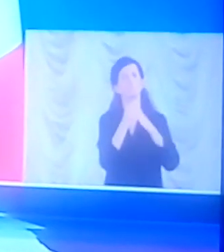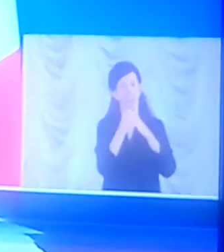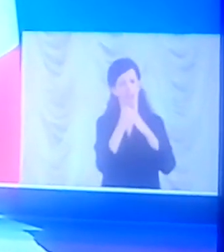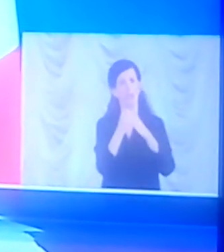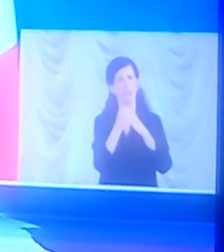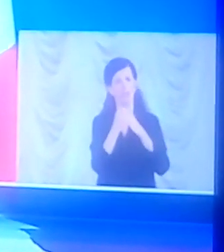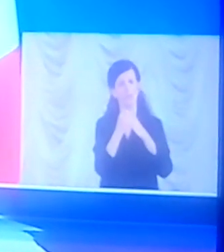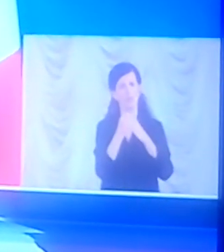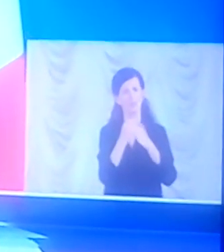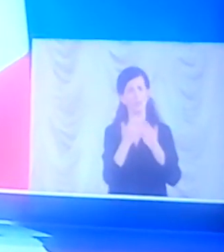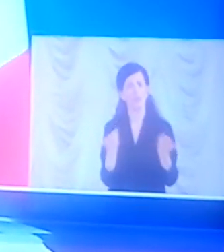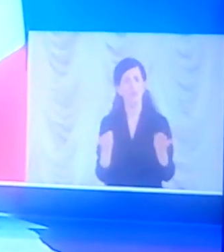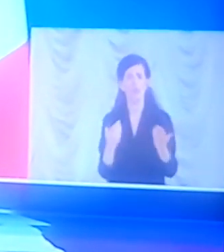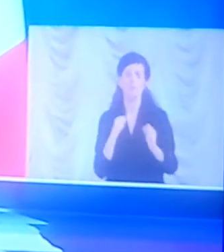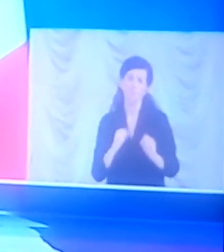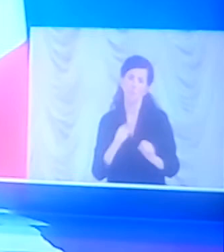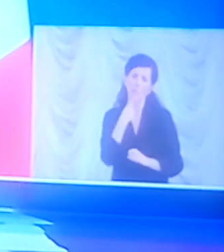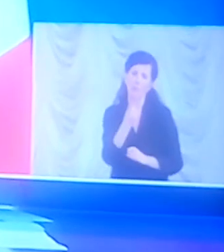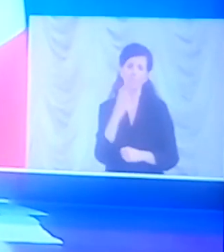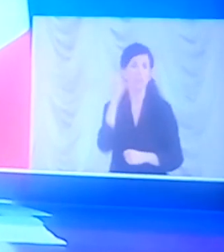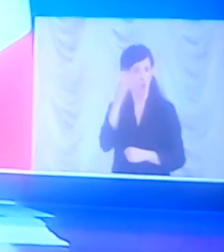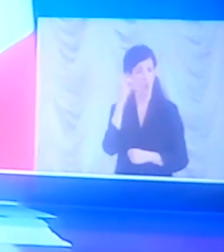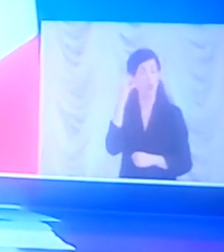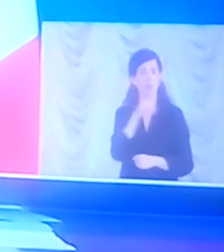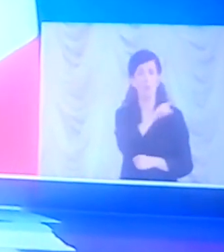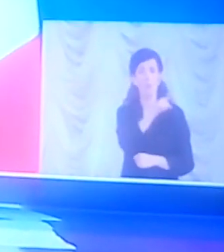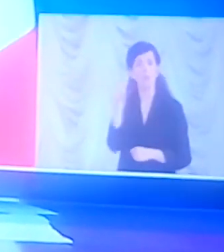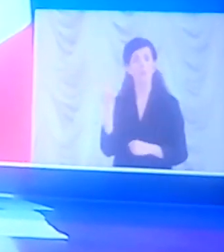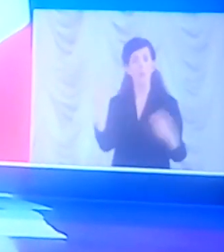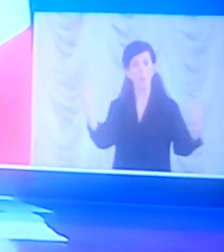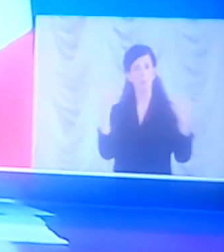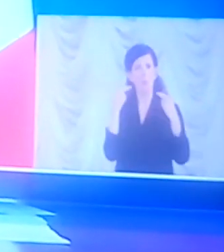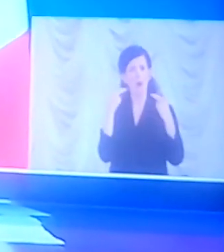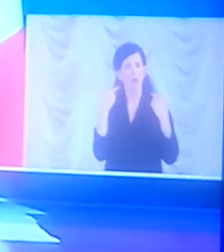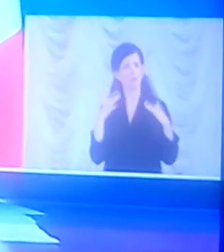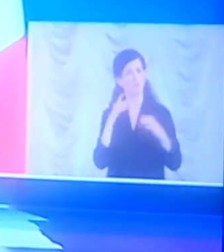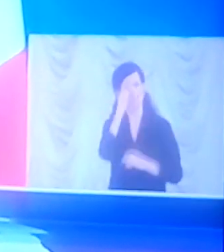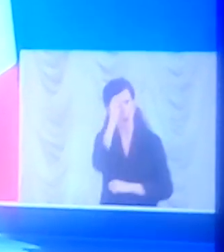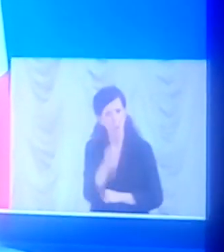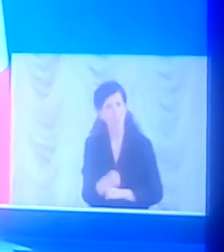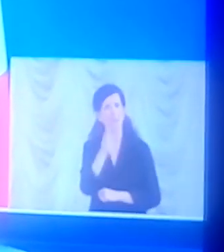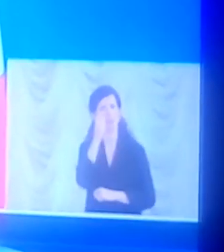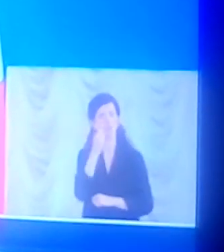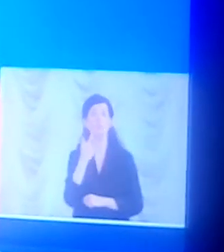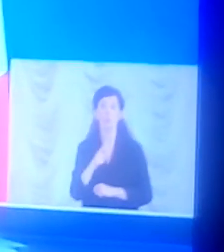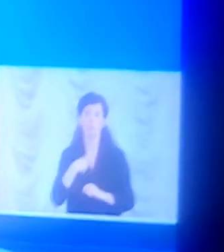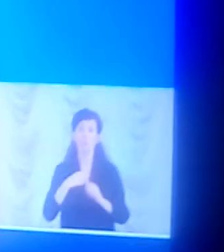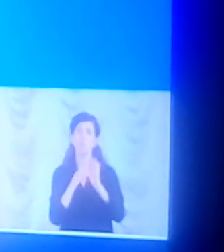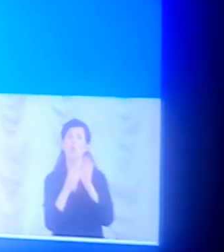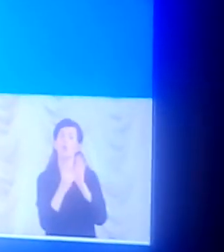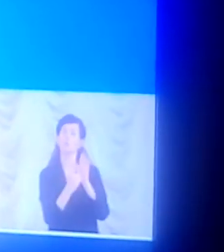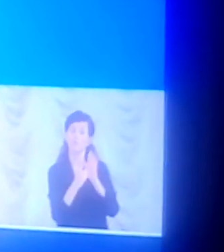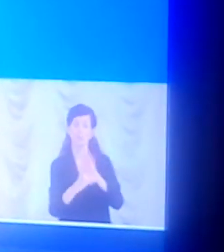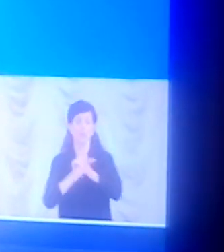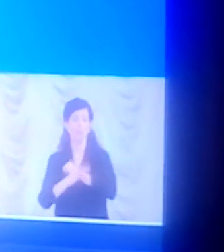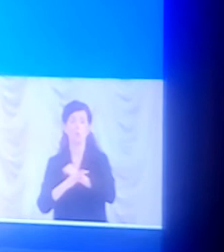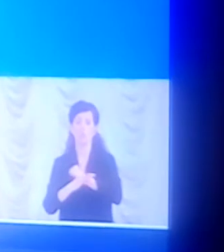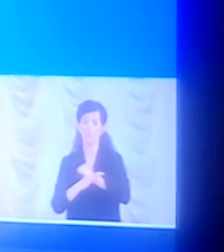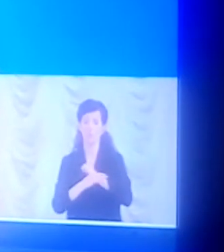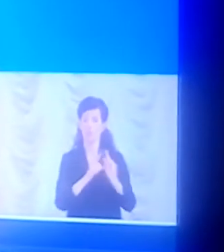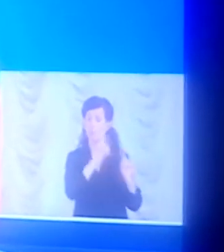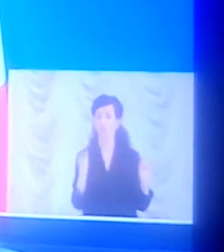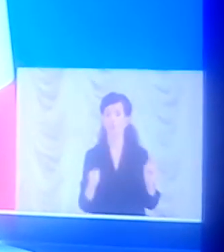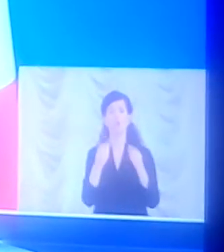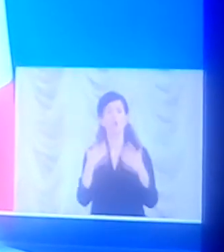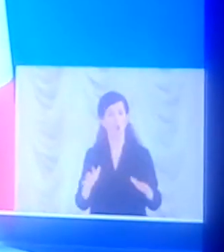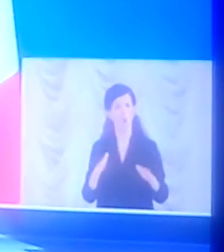confronti e diciamocelo anche con orgoglio, anche ammirazione per molti dei provvedimenti che abbiamo preso. E io confido che anche questo nuovo